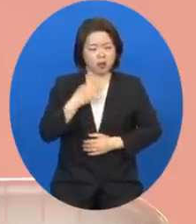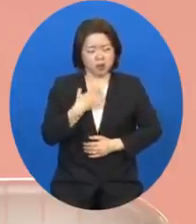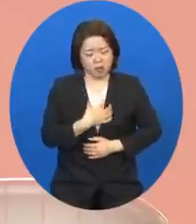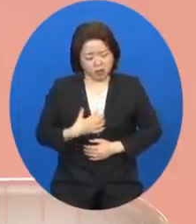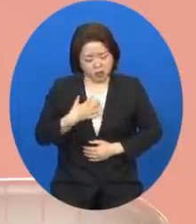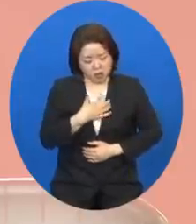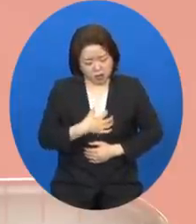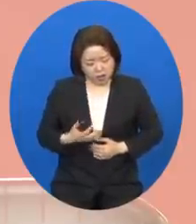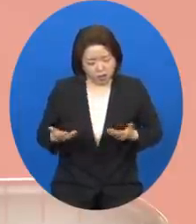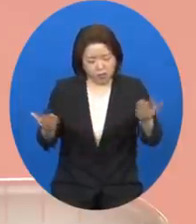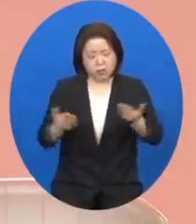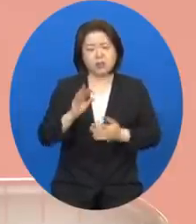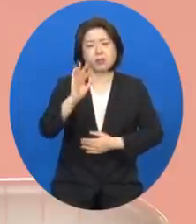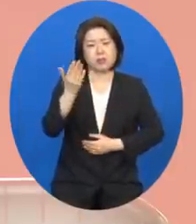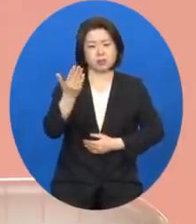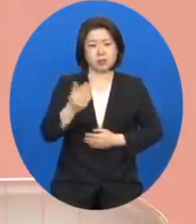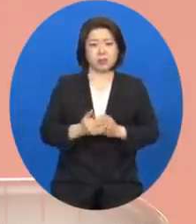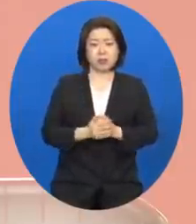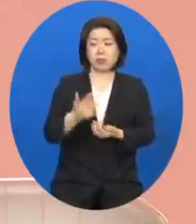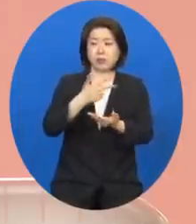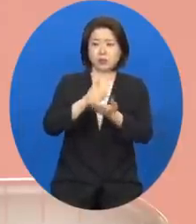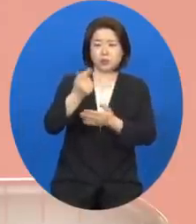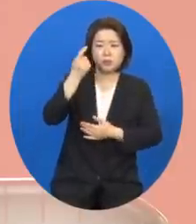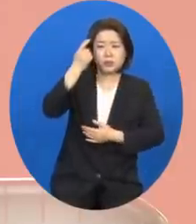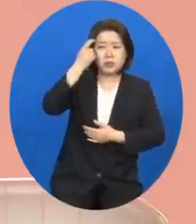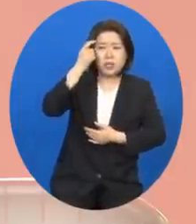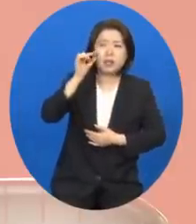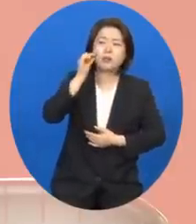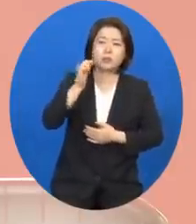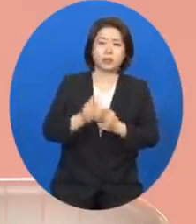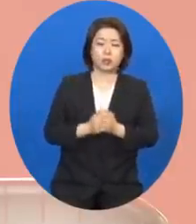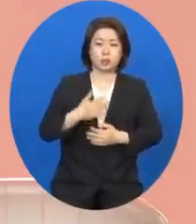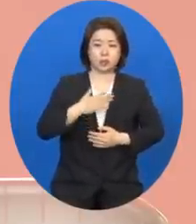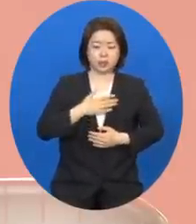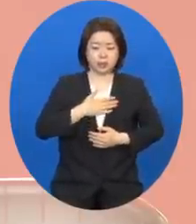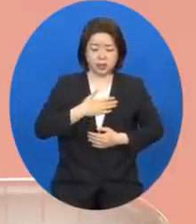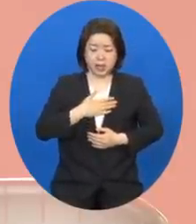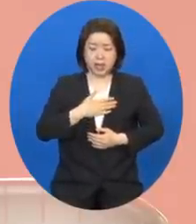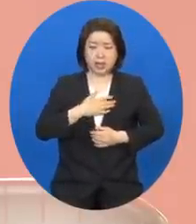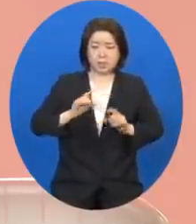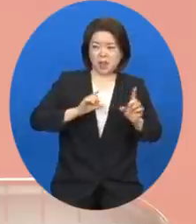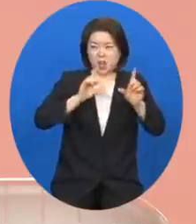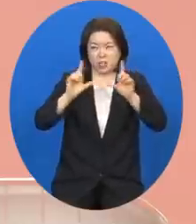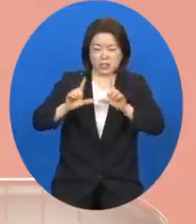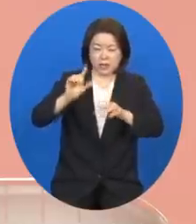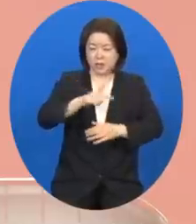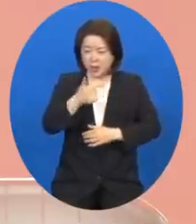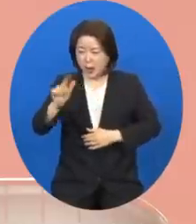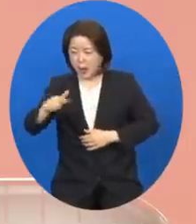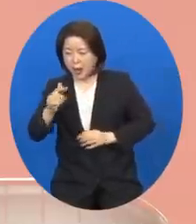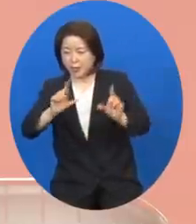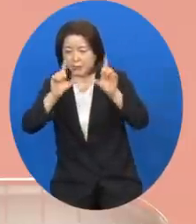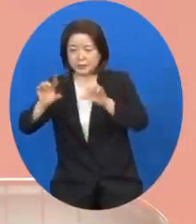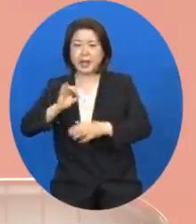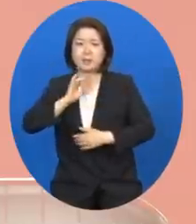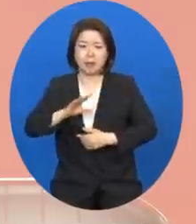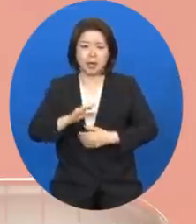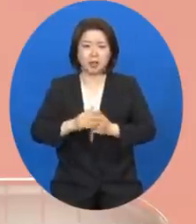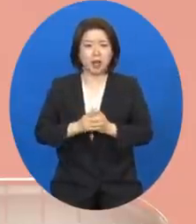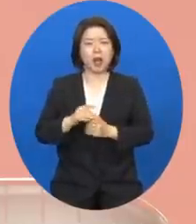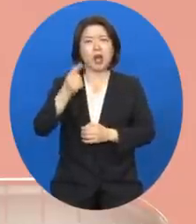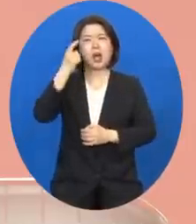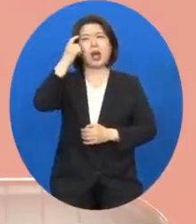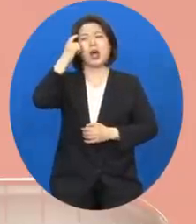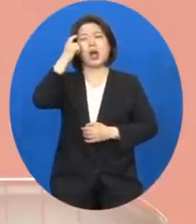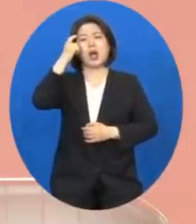일이 되었습니다. 주님도 생각하지 못하고 내 자아에 충실한 하루하루를 살았던 것들 깨달은